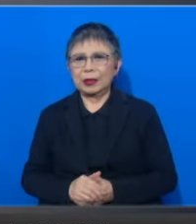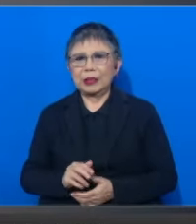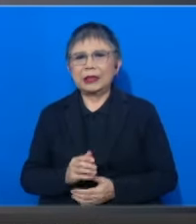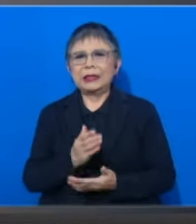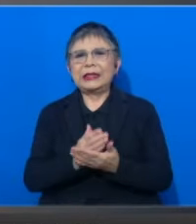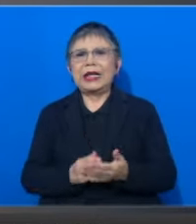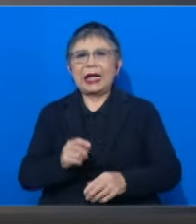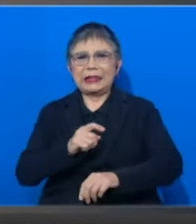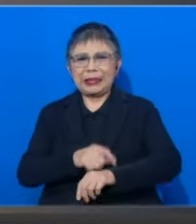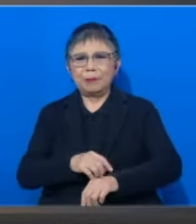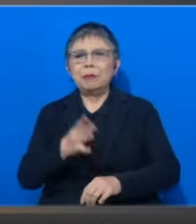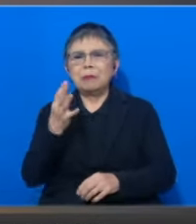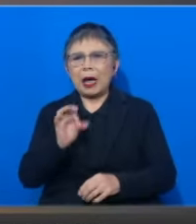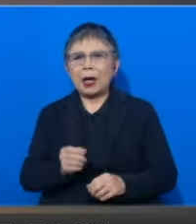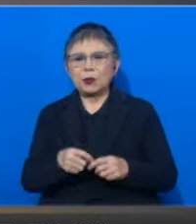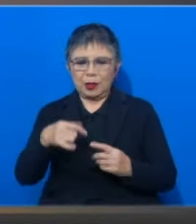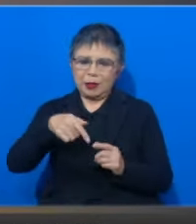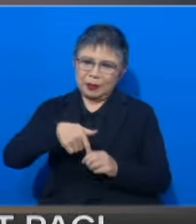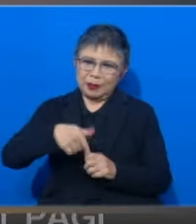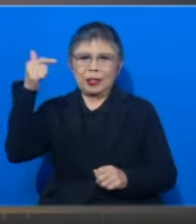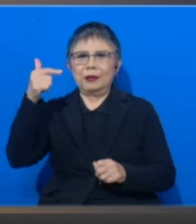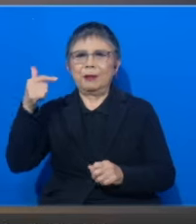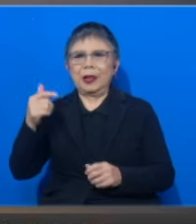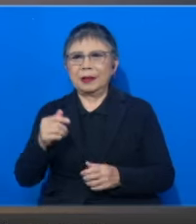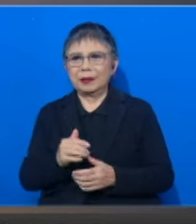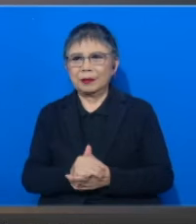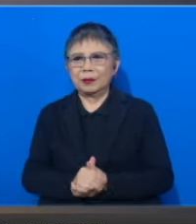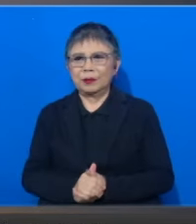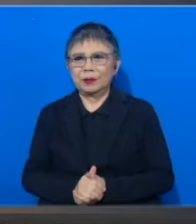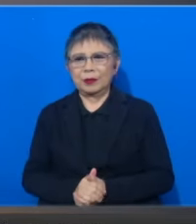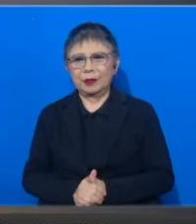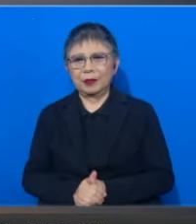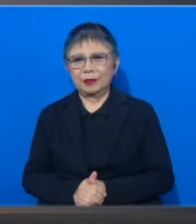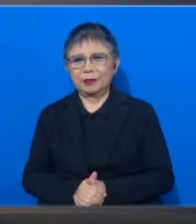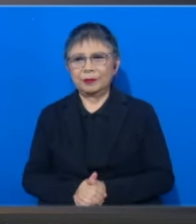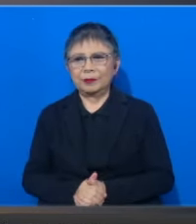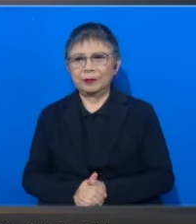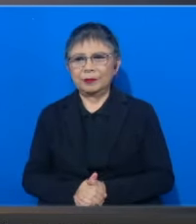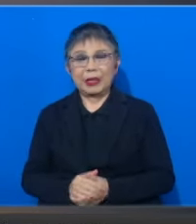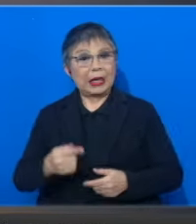akhirnya jari bocah ini bisa terlepas tanpa terluka.